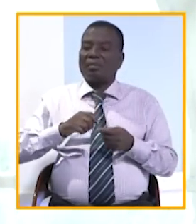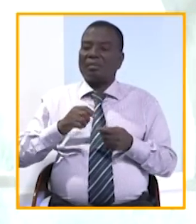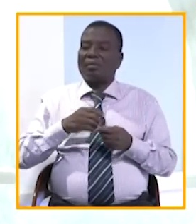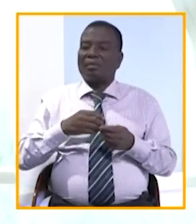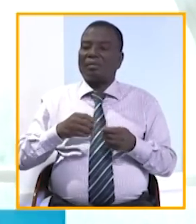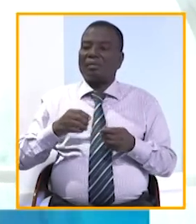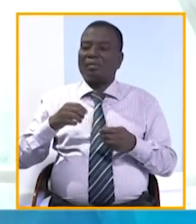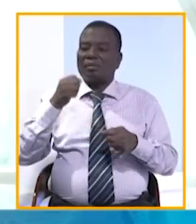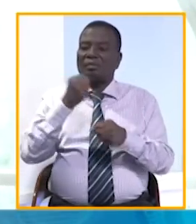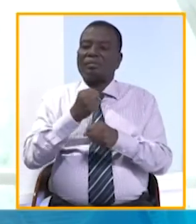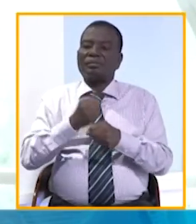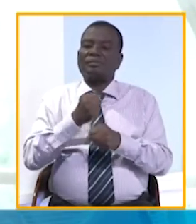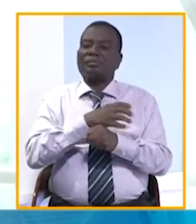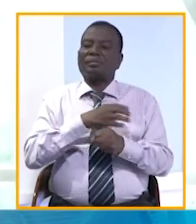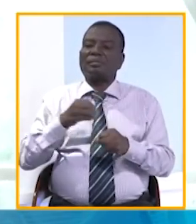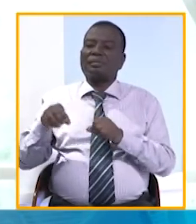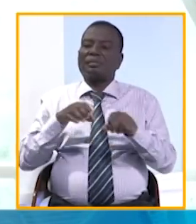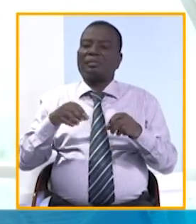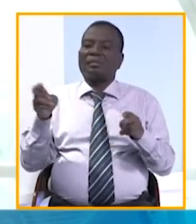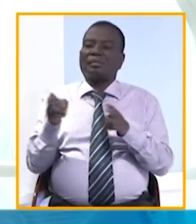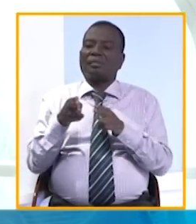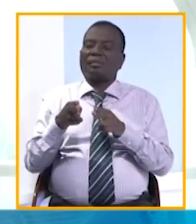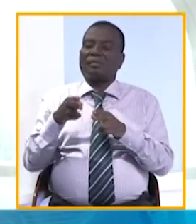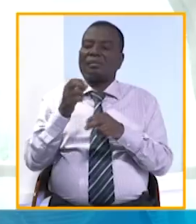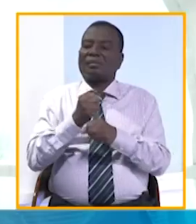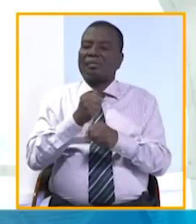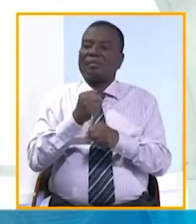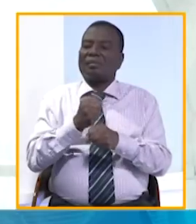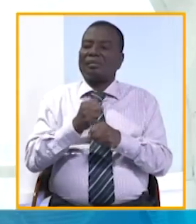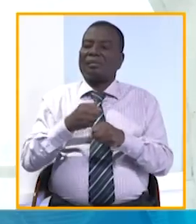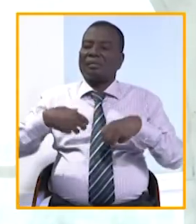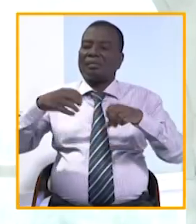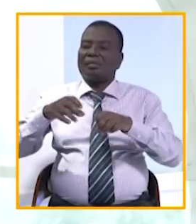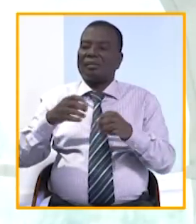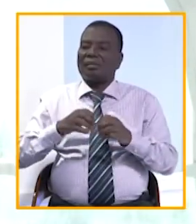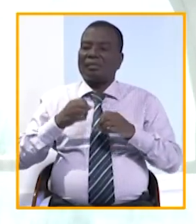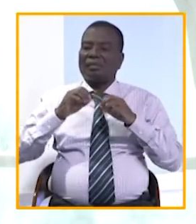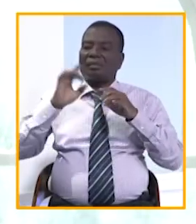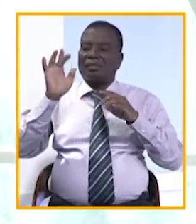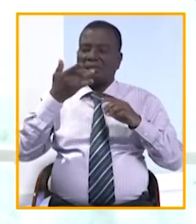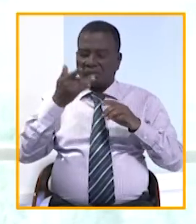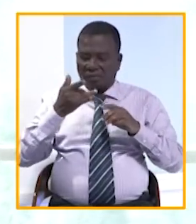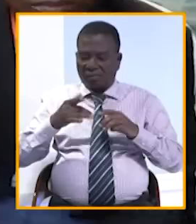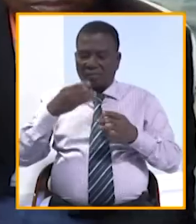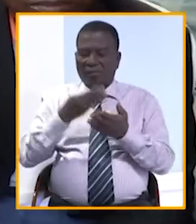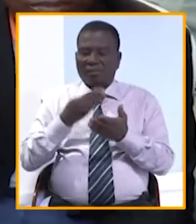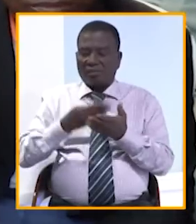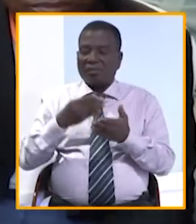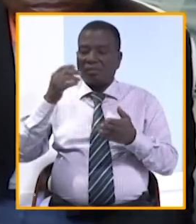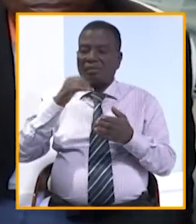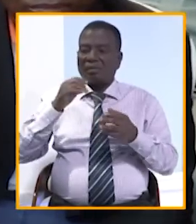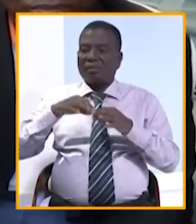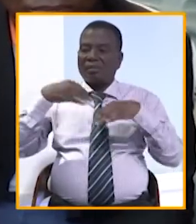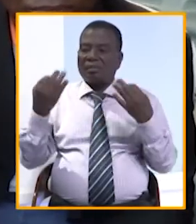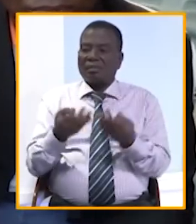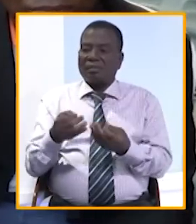ou d'agrandir nos petits commerces. Aujourd'hui, grâce au fonds Farik Soutrali, ce sont des